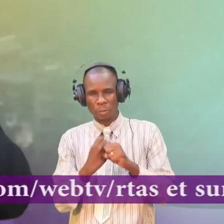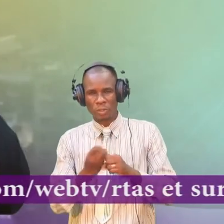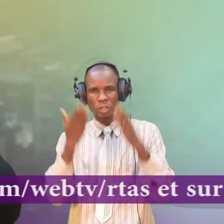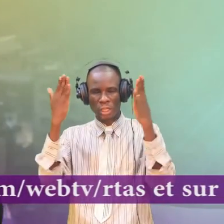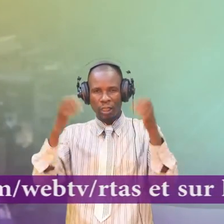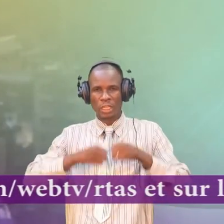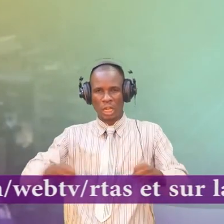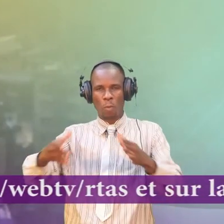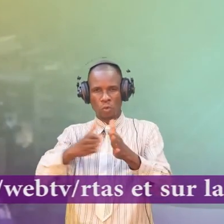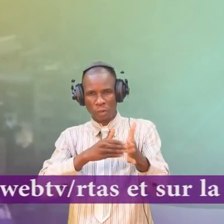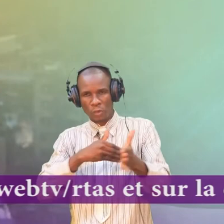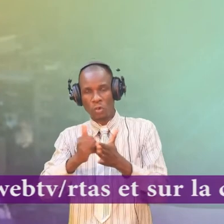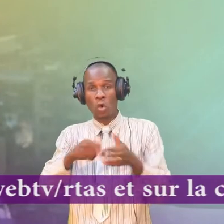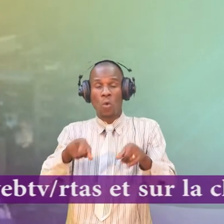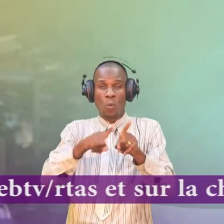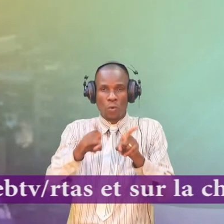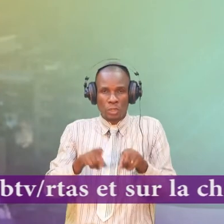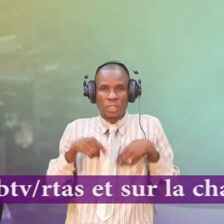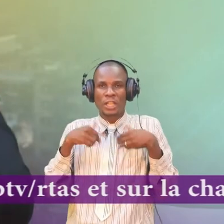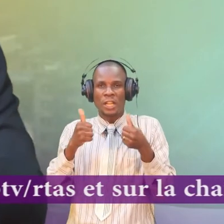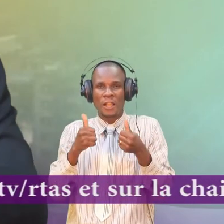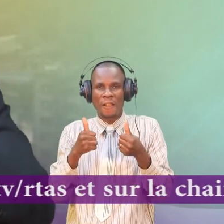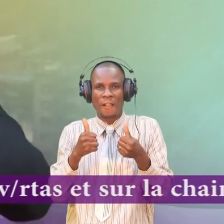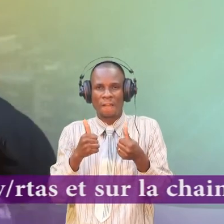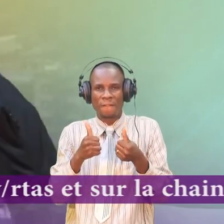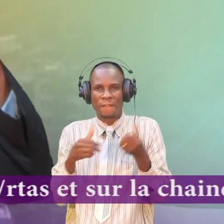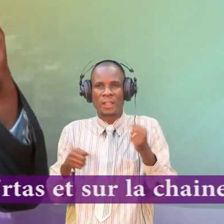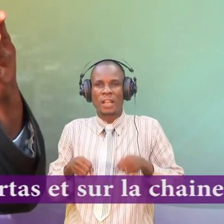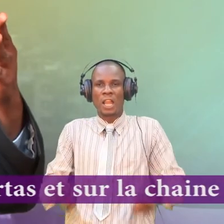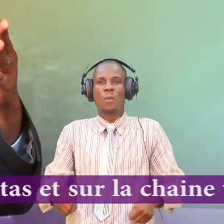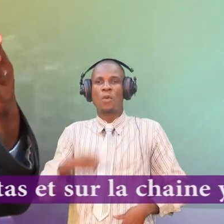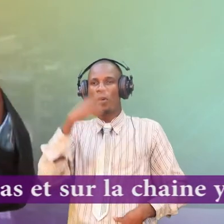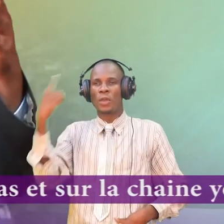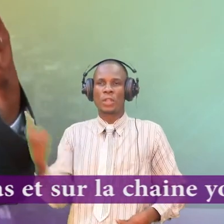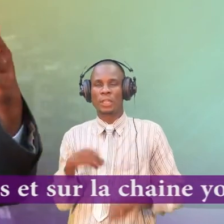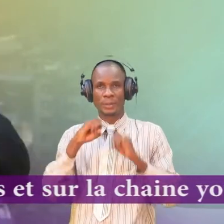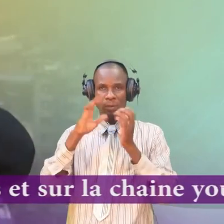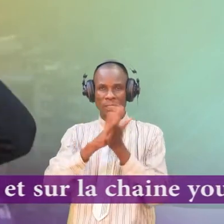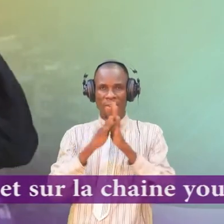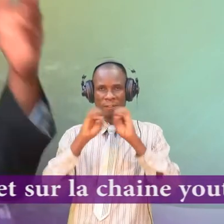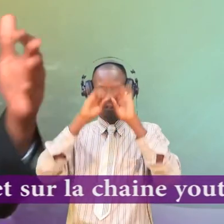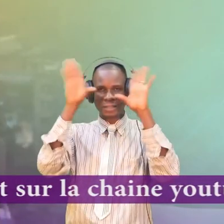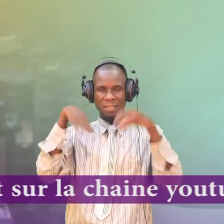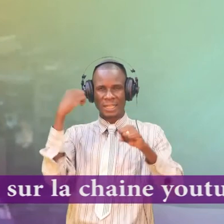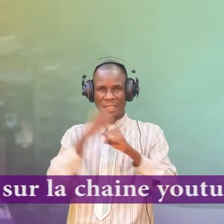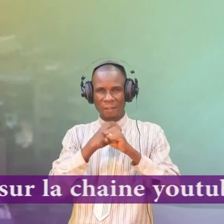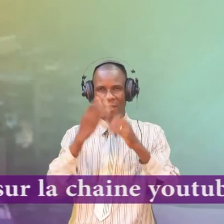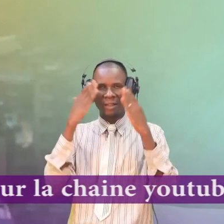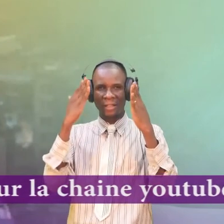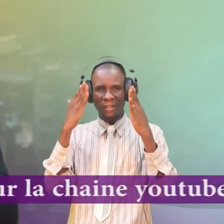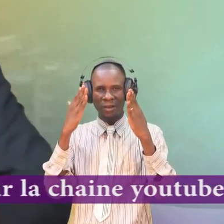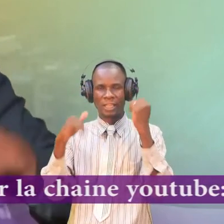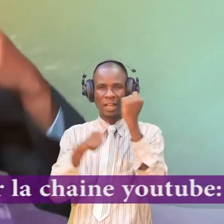kupata adhabu yake. Na pia Mungu anapenda watu wasamehewe. Na Mungu anapenda pia